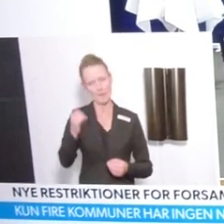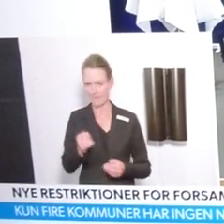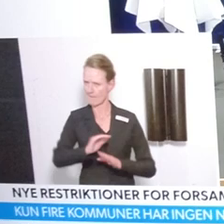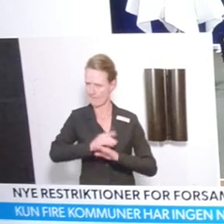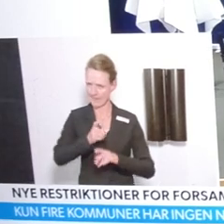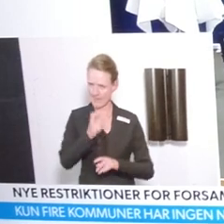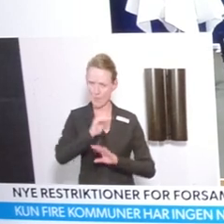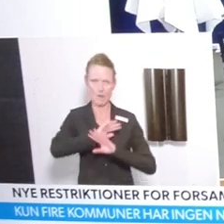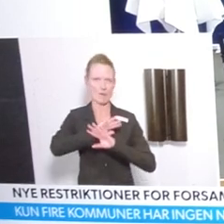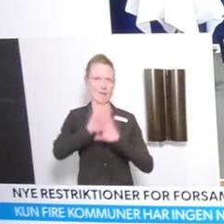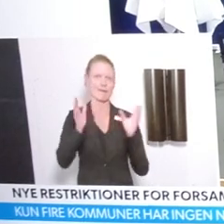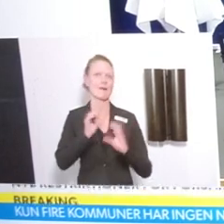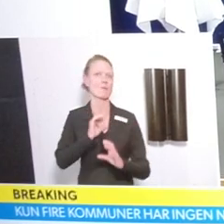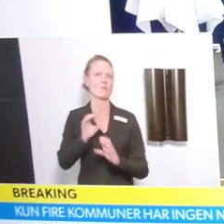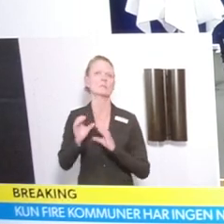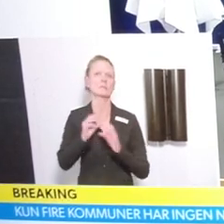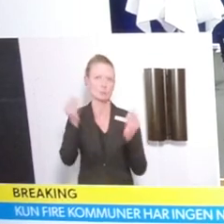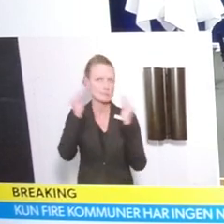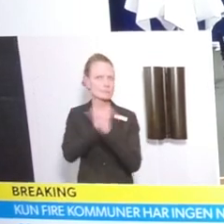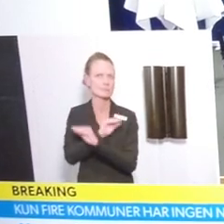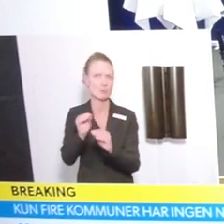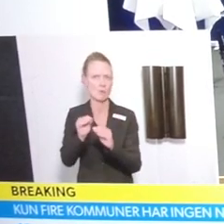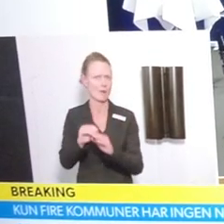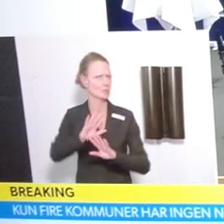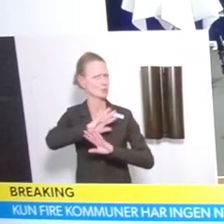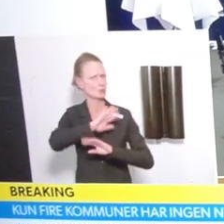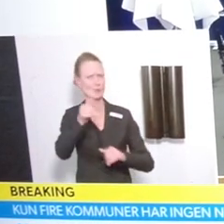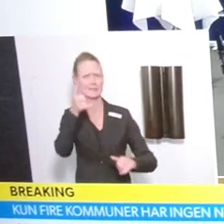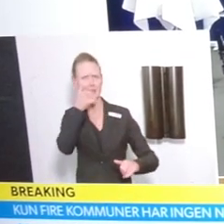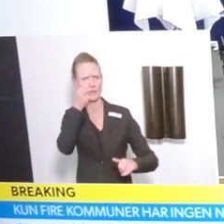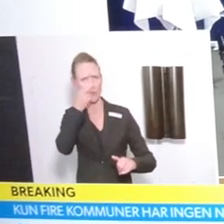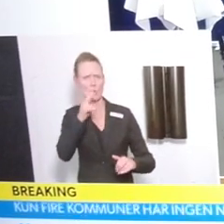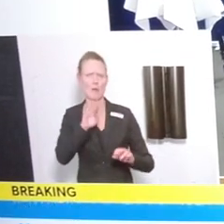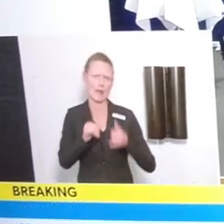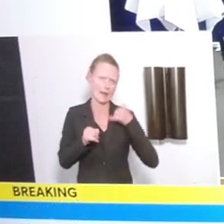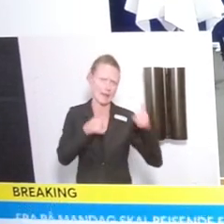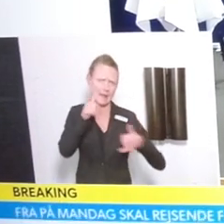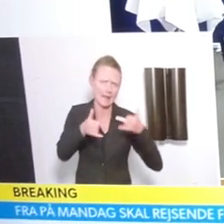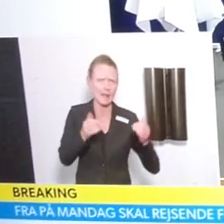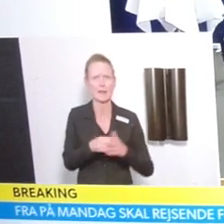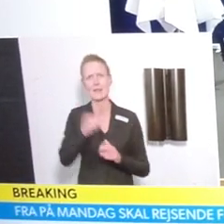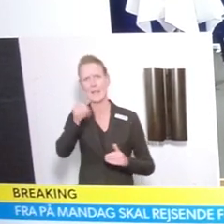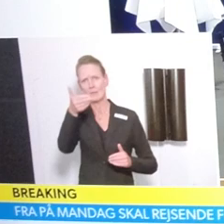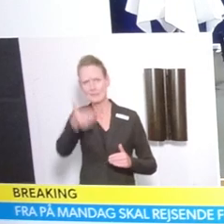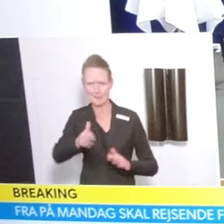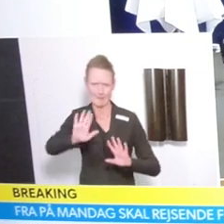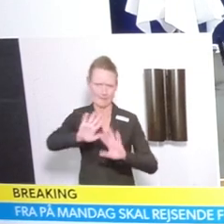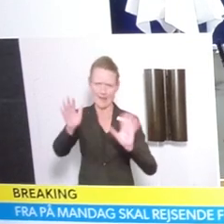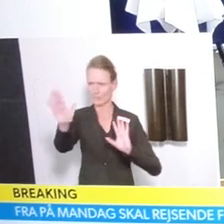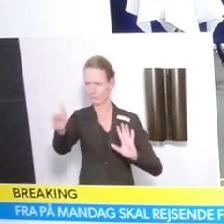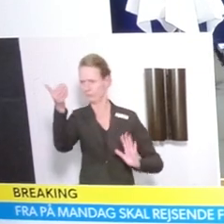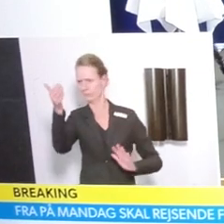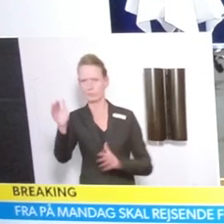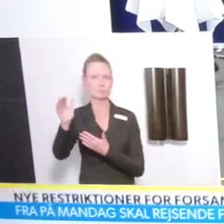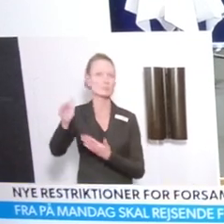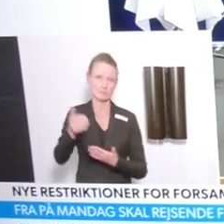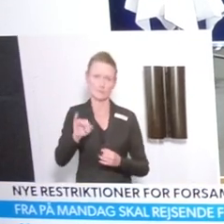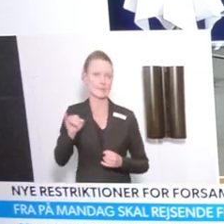også klar telefonnummer og hjemmesider og andet. Det bliver der arbejdet hårdt på at få det